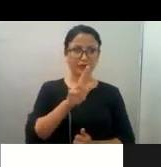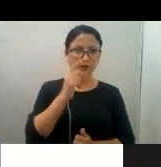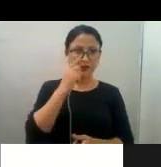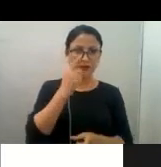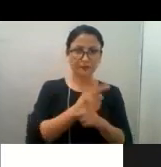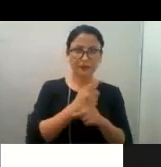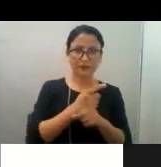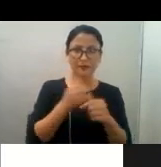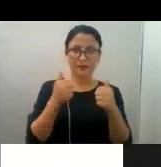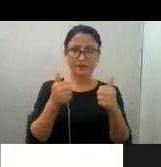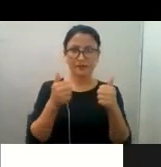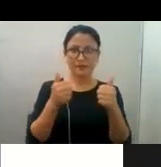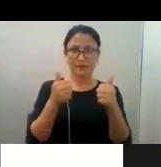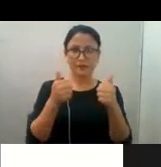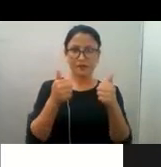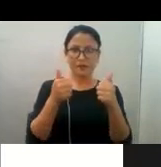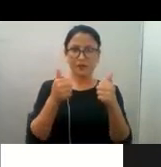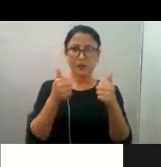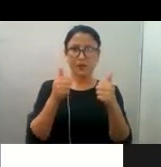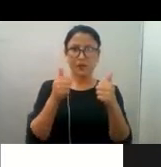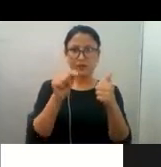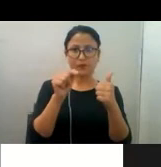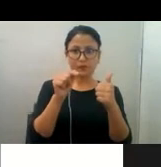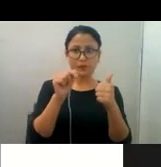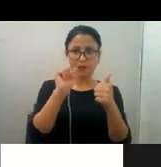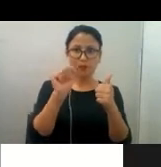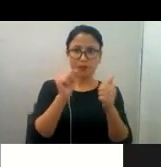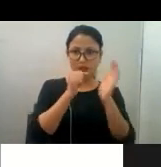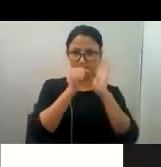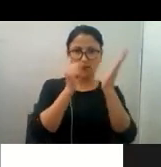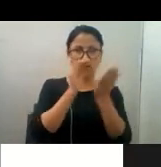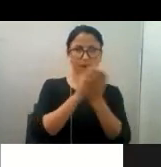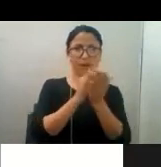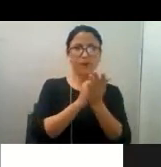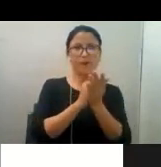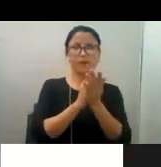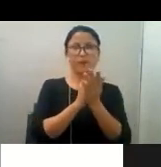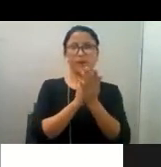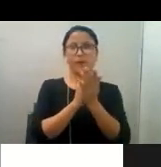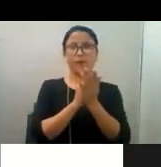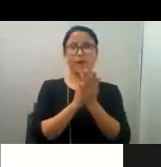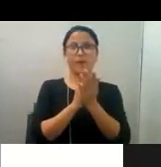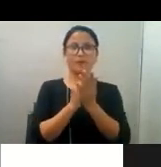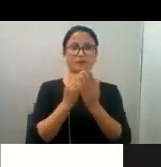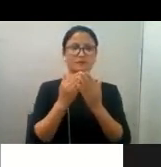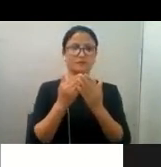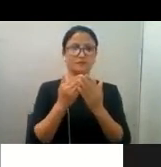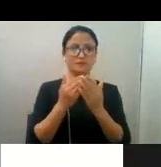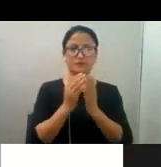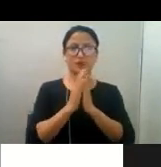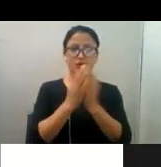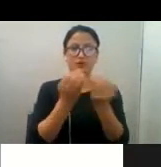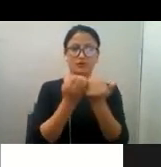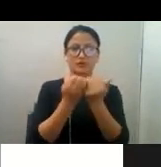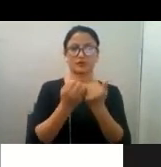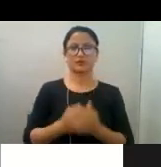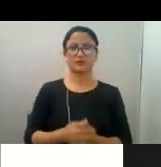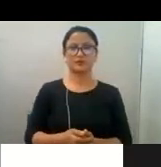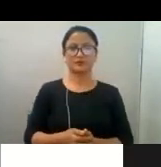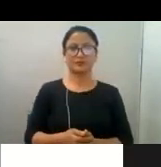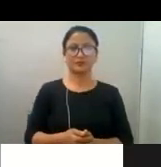हजुर हजुर यहाँलाई आफ्नो मन्तव्य राखिदिनु हुन अहिले हामी फ्लोर ओपन गरेका छौँ कृपया